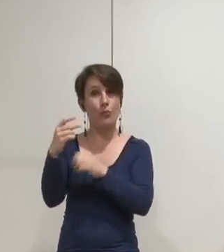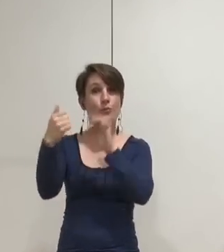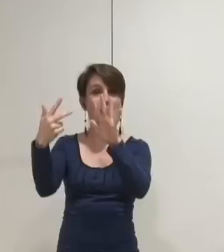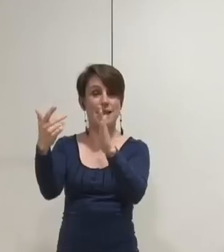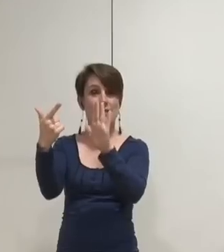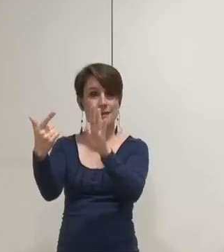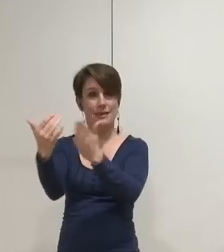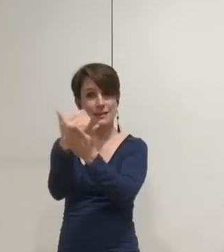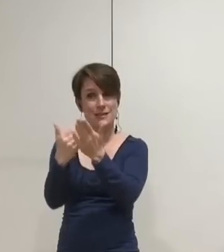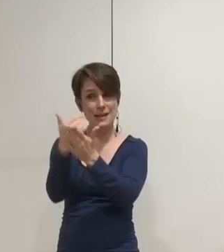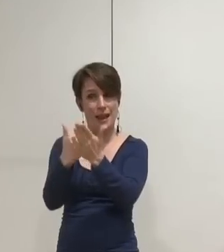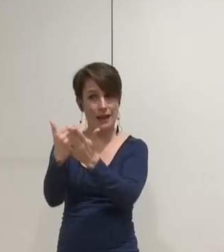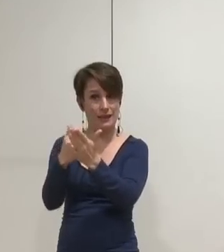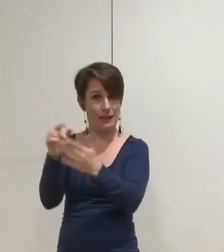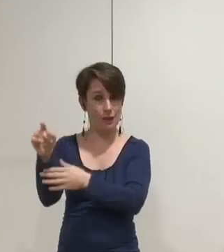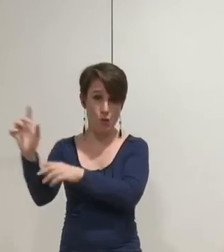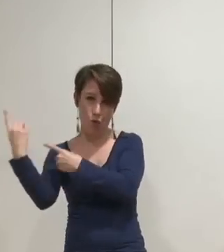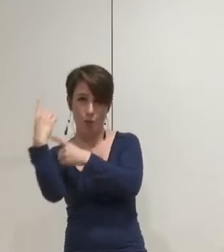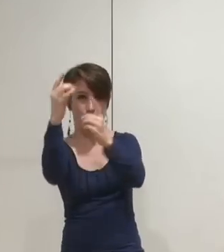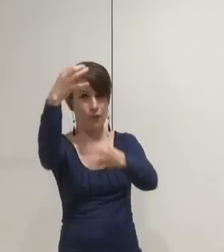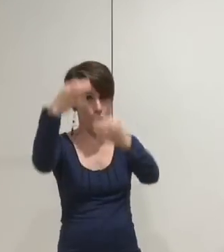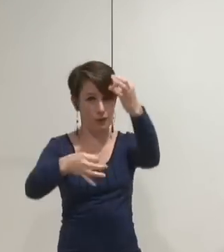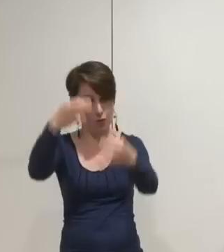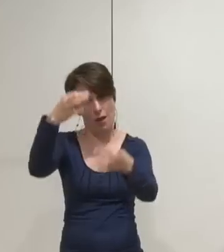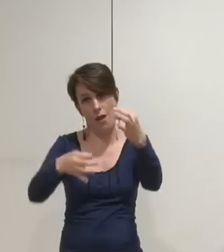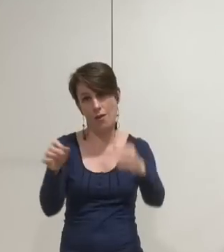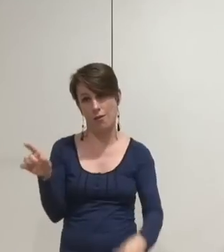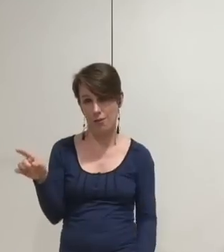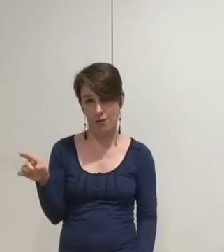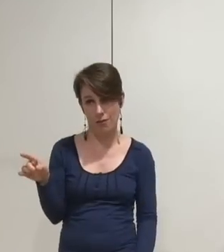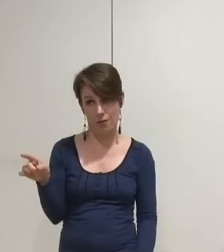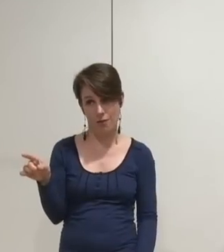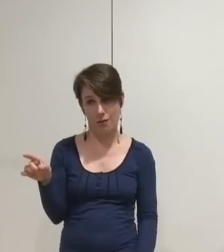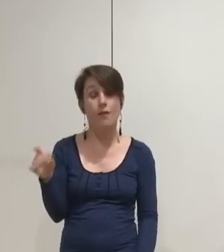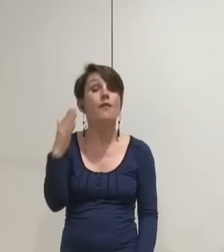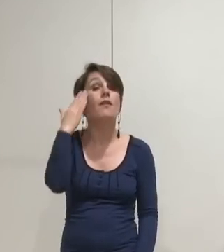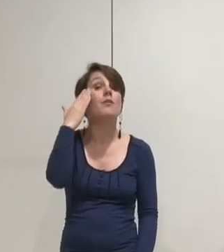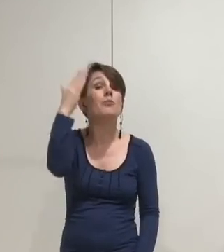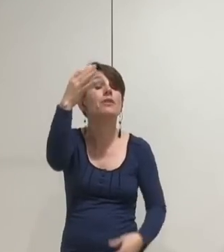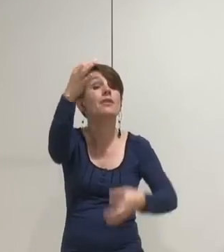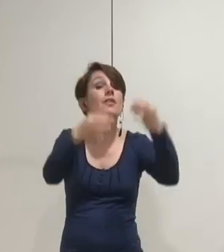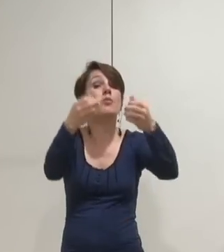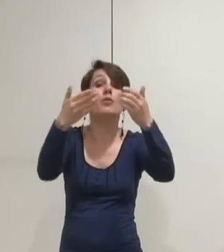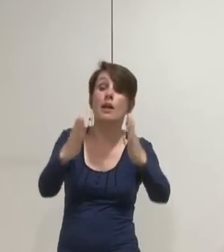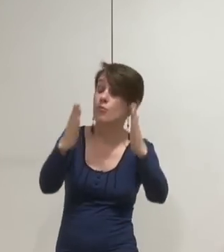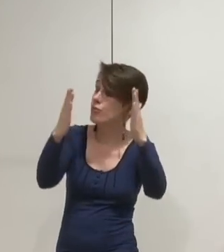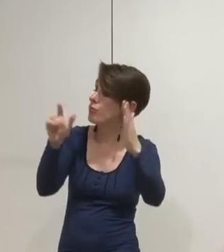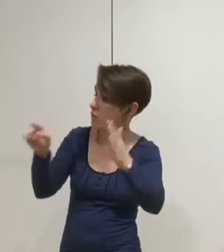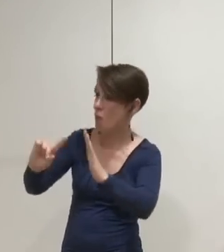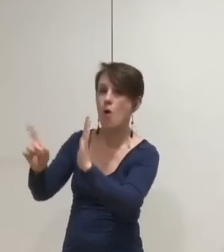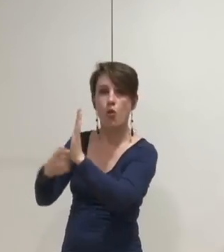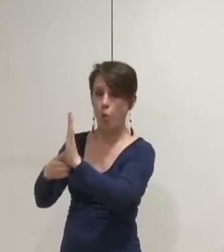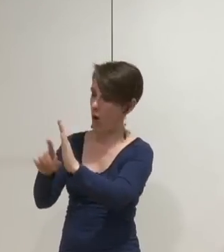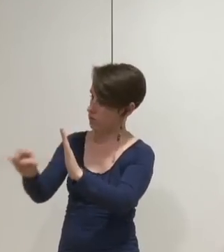Sports et qui sont aujourd'hui devant les tribunaux et que si la justice confirme ses salariés dans leurs droits la